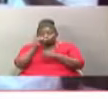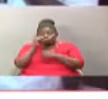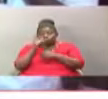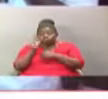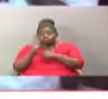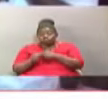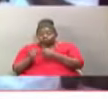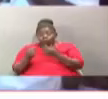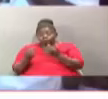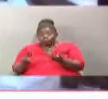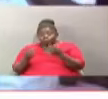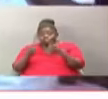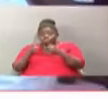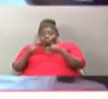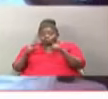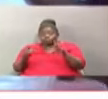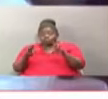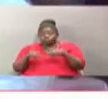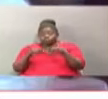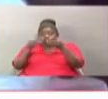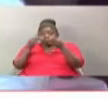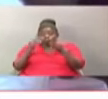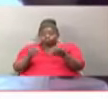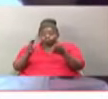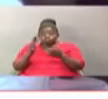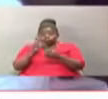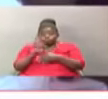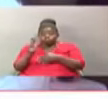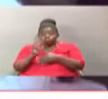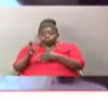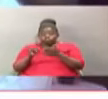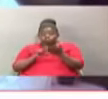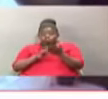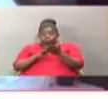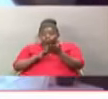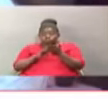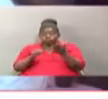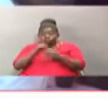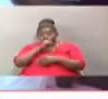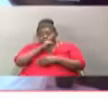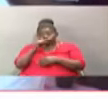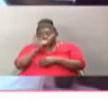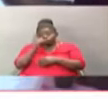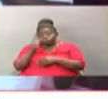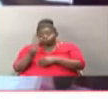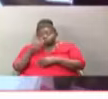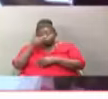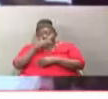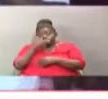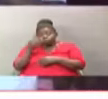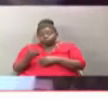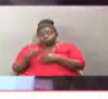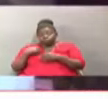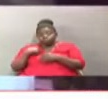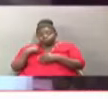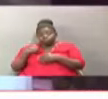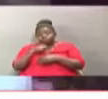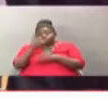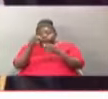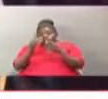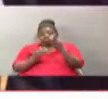and Children Foundation ne babawa ebintu omuli sukaali, sabuuni, buto, ennyama, omuceere, engoye n'ebirala bibayamba okuyita